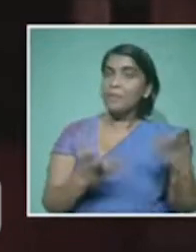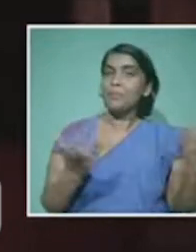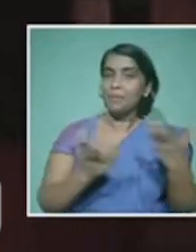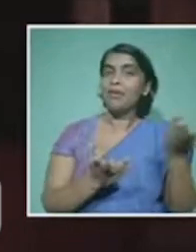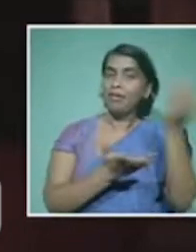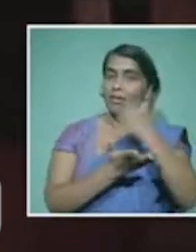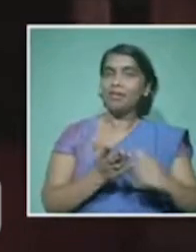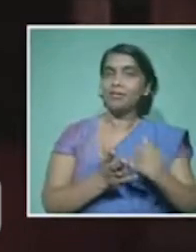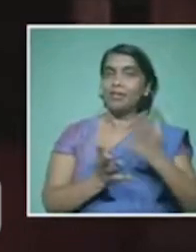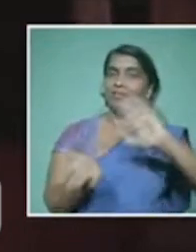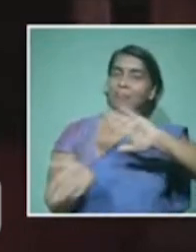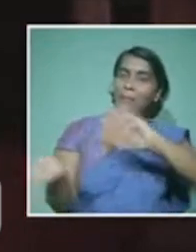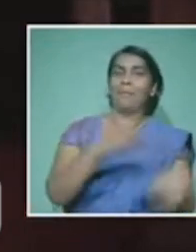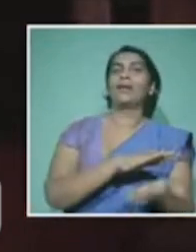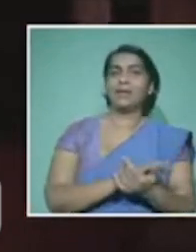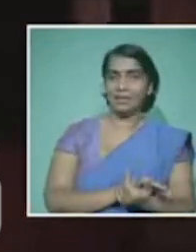අය එතුමිය